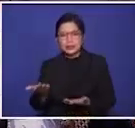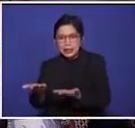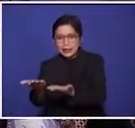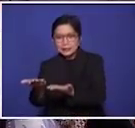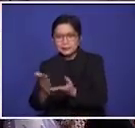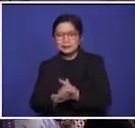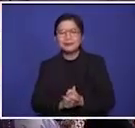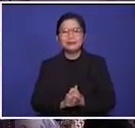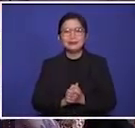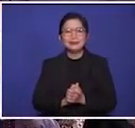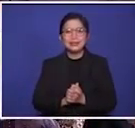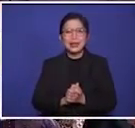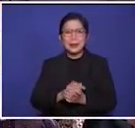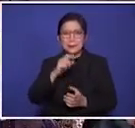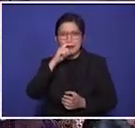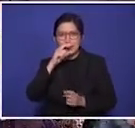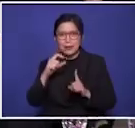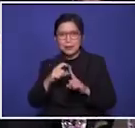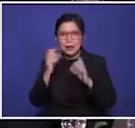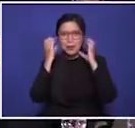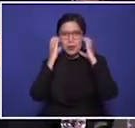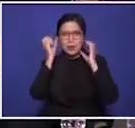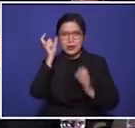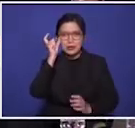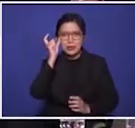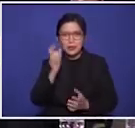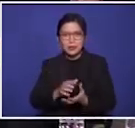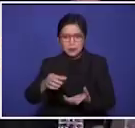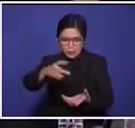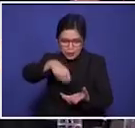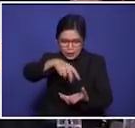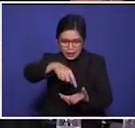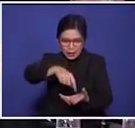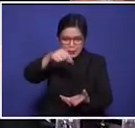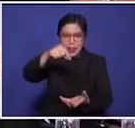persilakan Pak Prabowo dan Pak sandiaga Uno mengambil salah